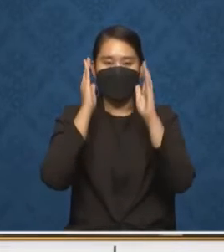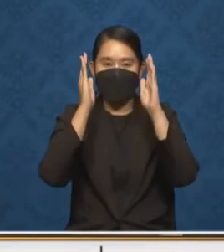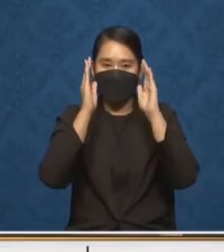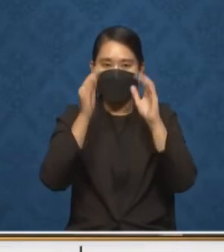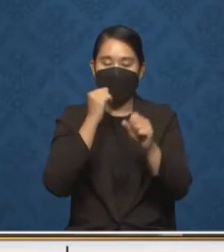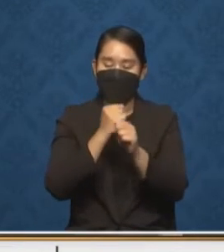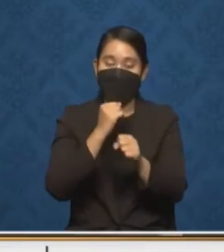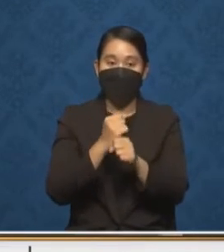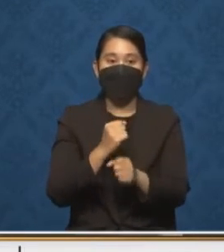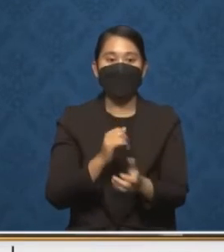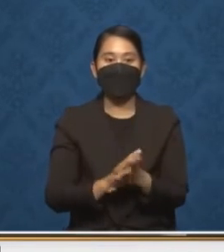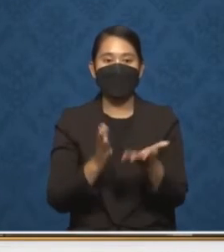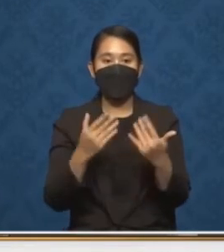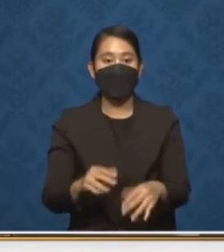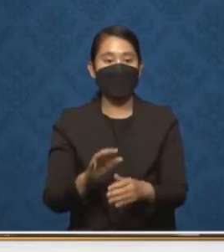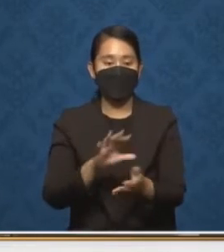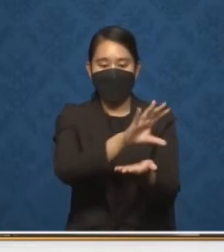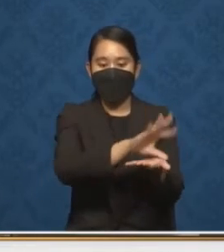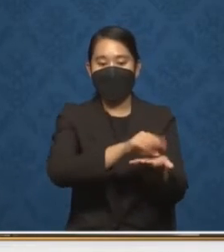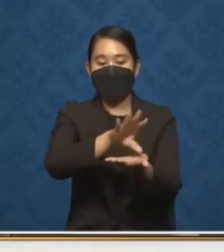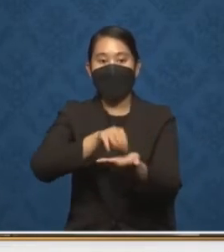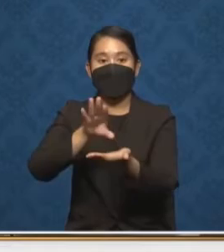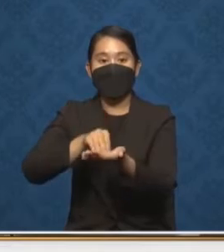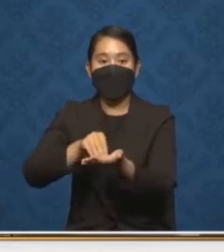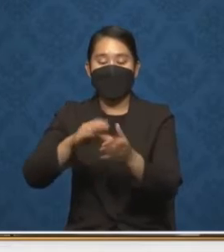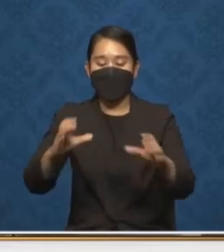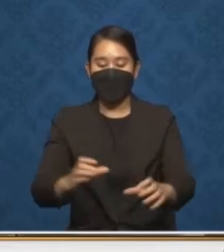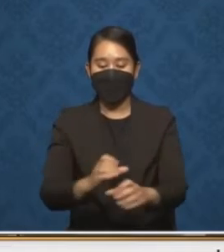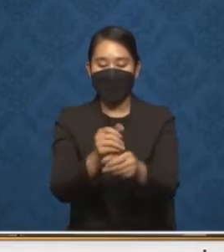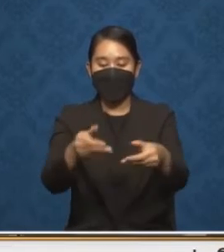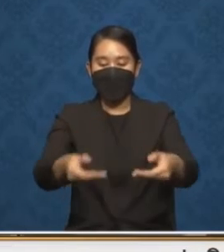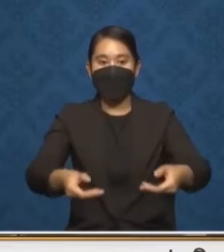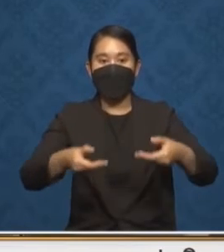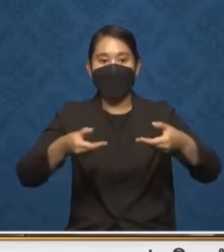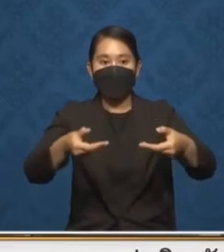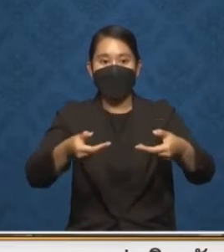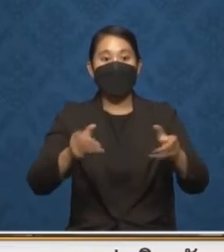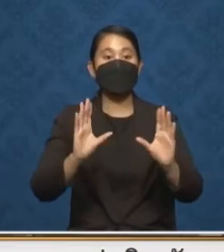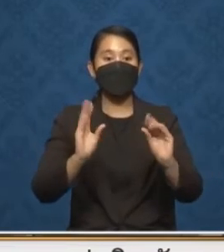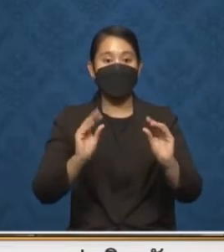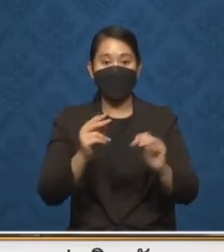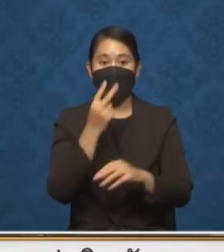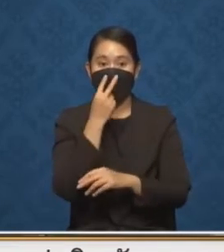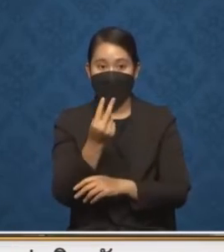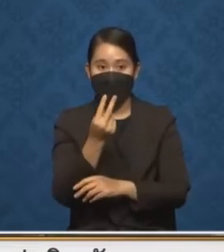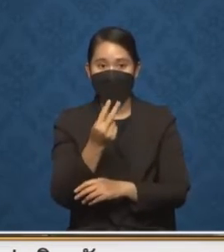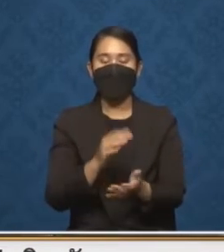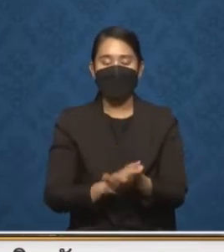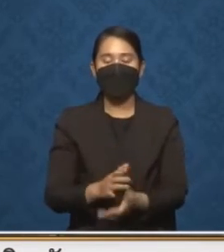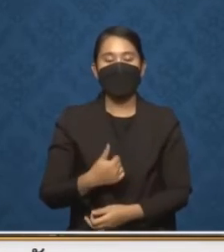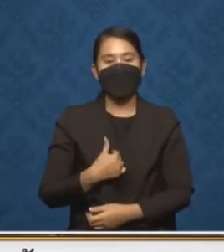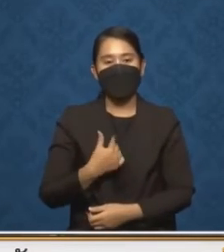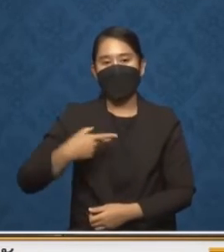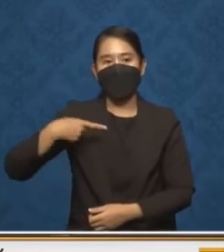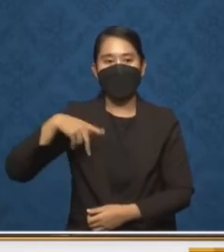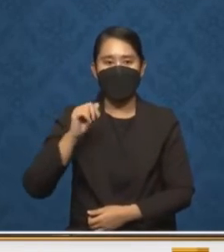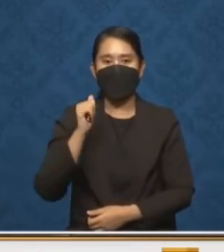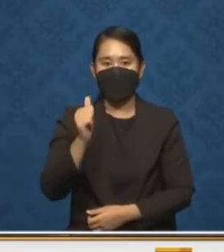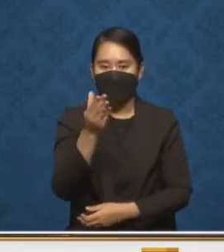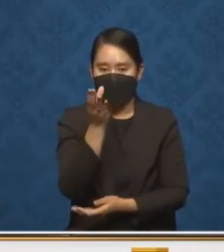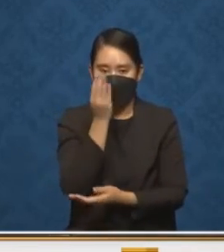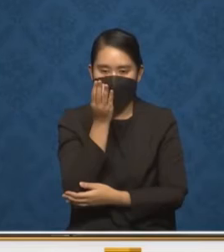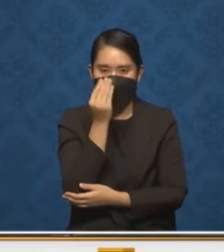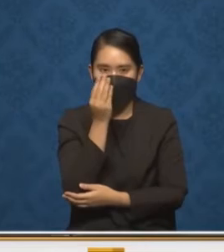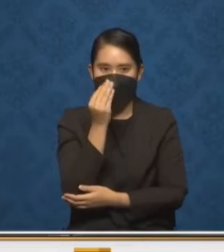ับ แล้วก็นำข้อมลดๆมาให้กับสภาได้ดูและกเปประโยชนอยย่ครั ทำใหผมได้ข้อมูล